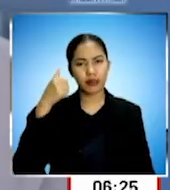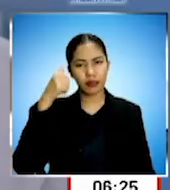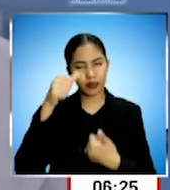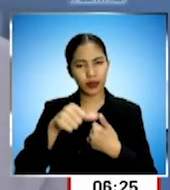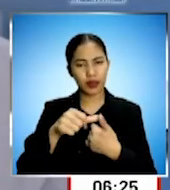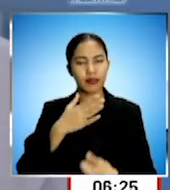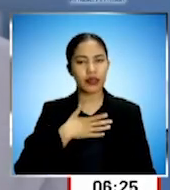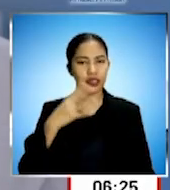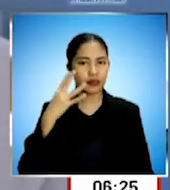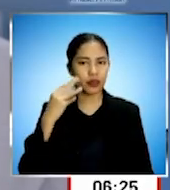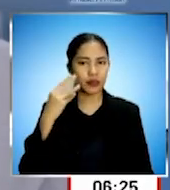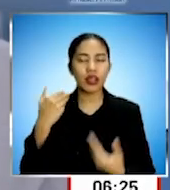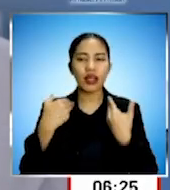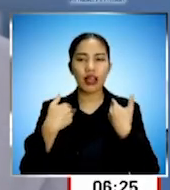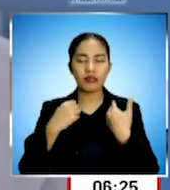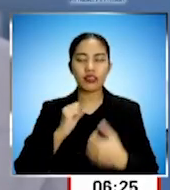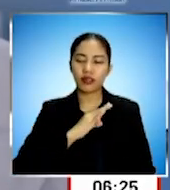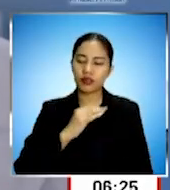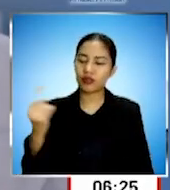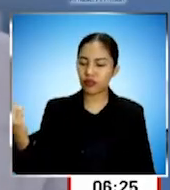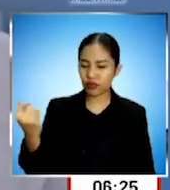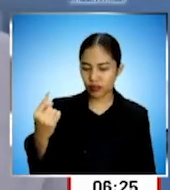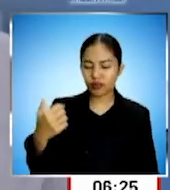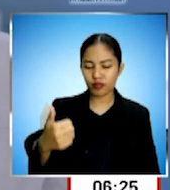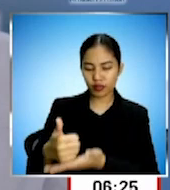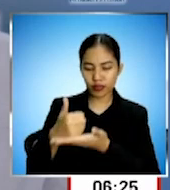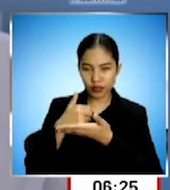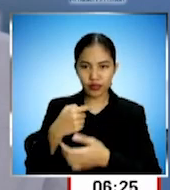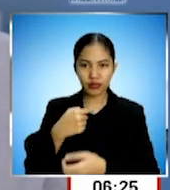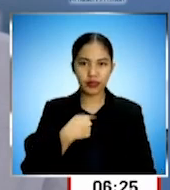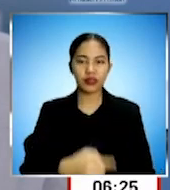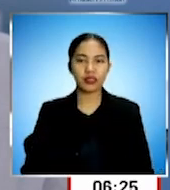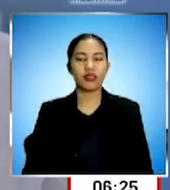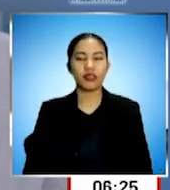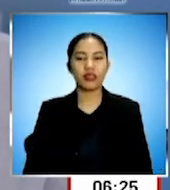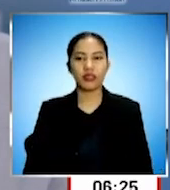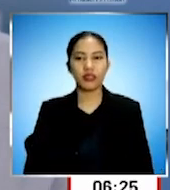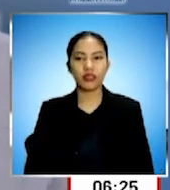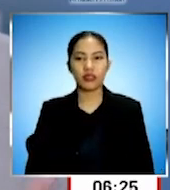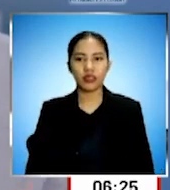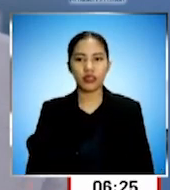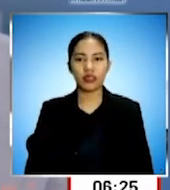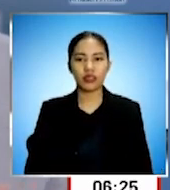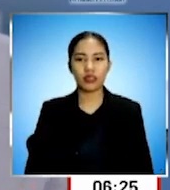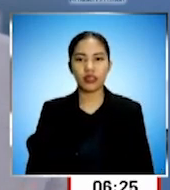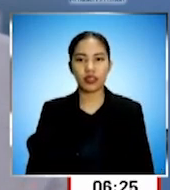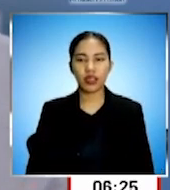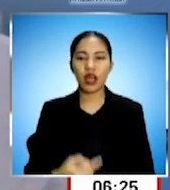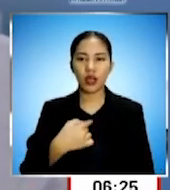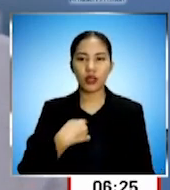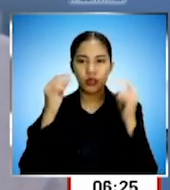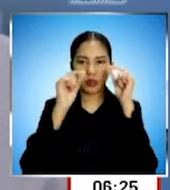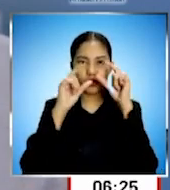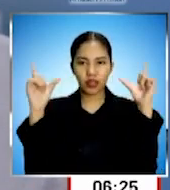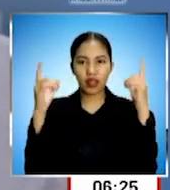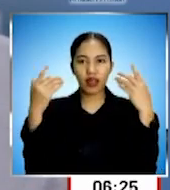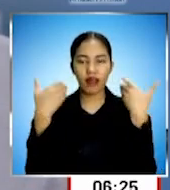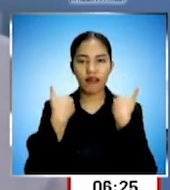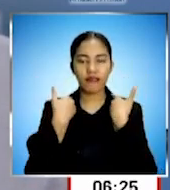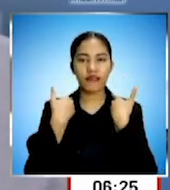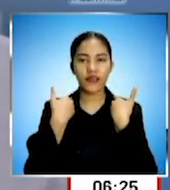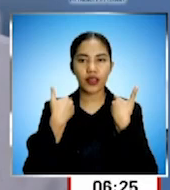Tapos in-assist talaga ako any way I can. Tapos nagulat ako, biglang may name tag